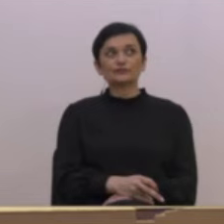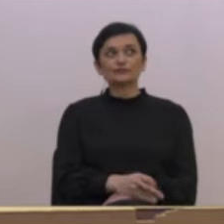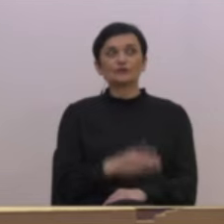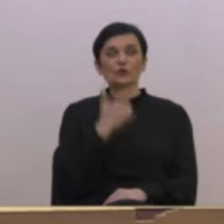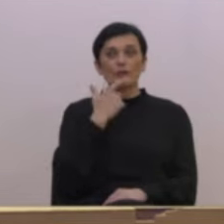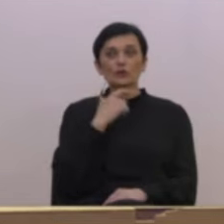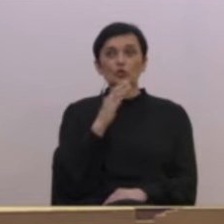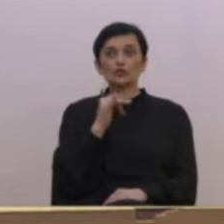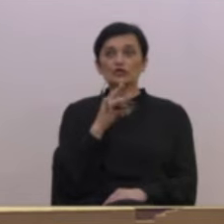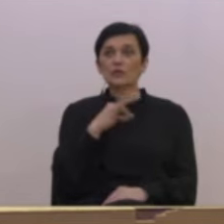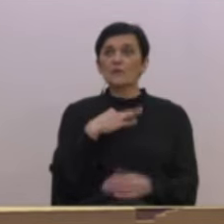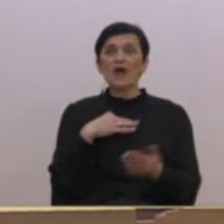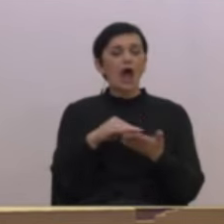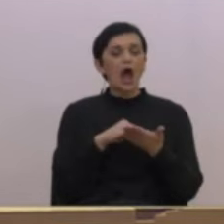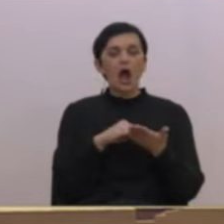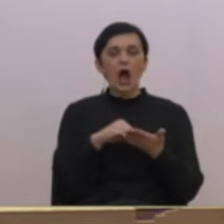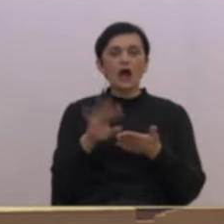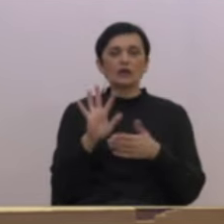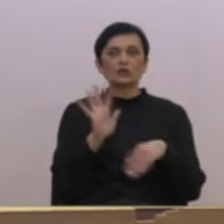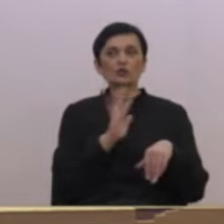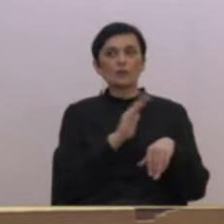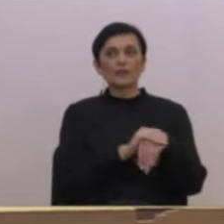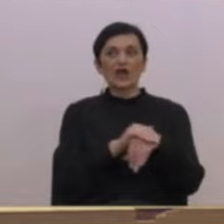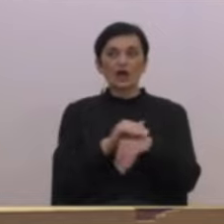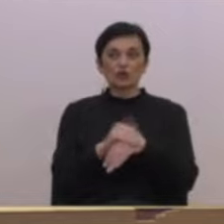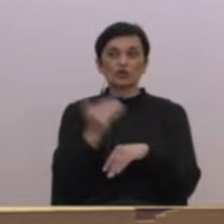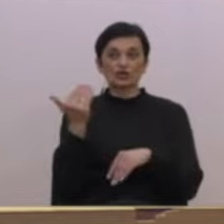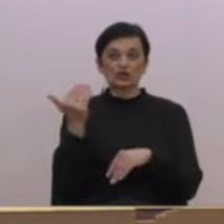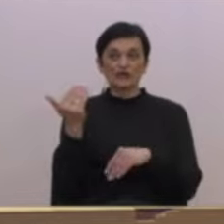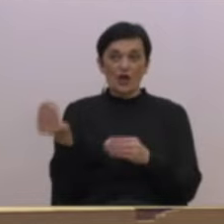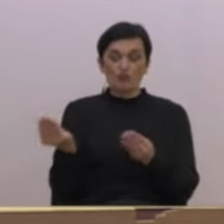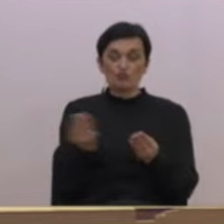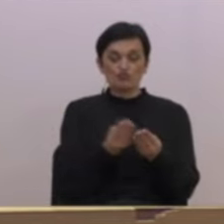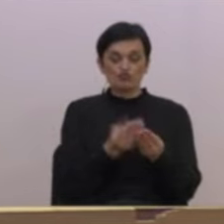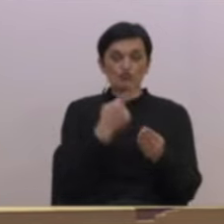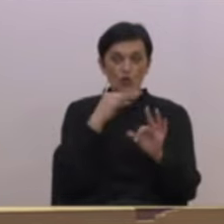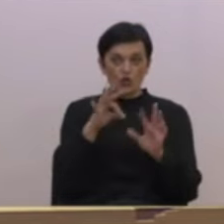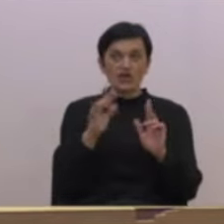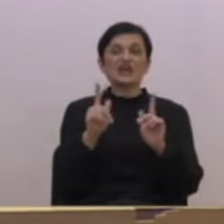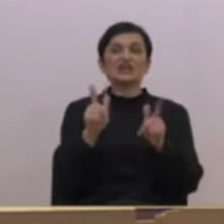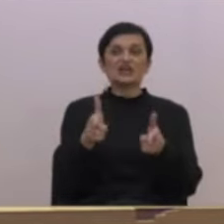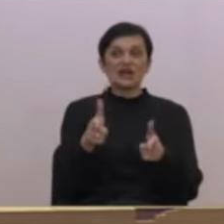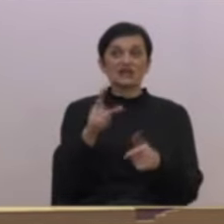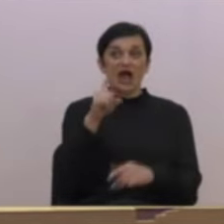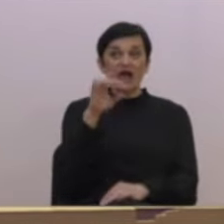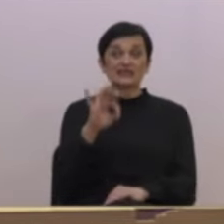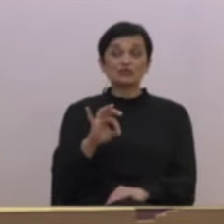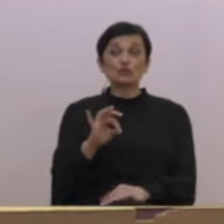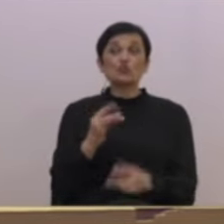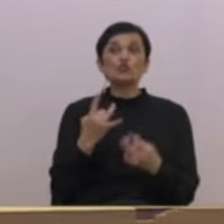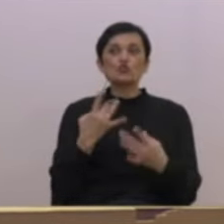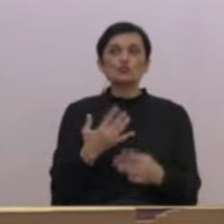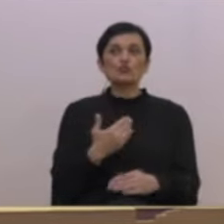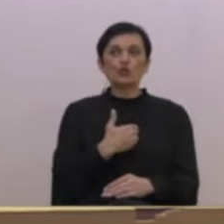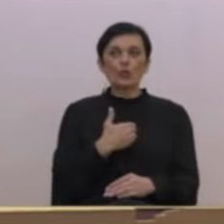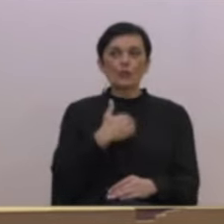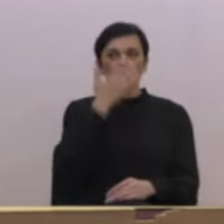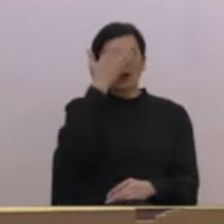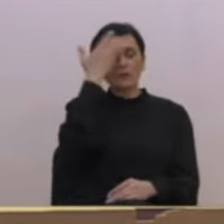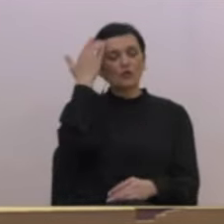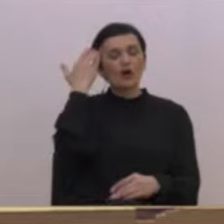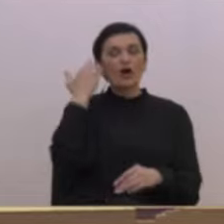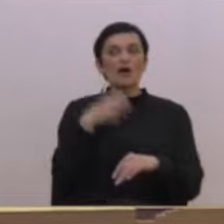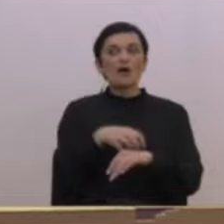ბატონო სანდრო, აღარ გავიმეორებ იმ არგუმენტაციას, რაც თქვენ გაქვთ მოყვანილი, იმიტომ რომ გეთანხმებით 100%. უბრალოდ მინდა მოუწოდო იმ